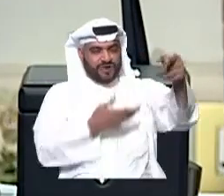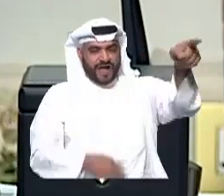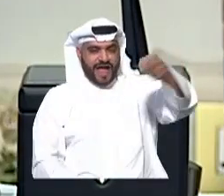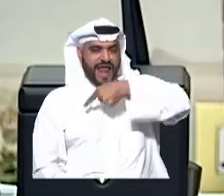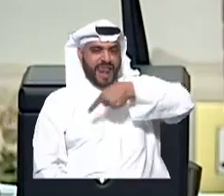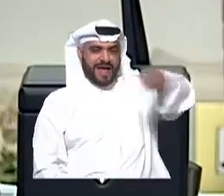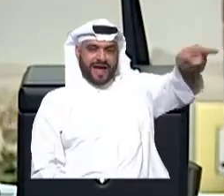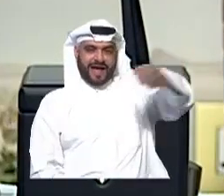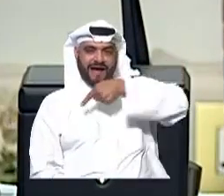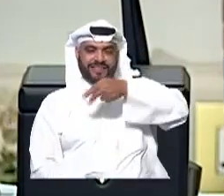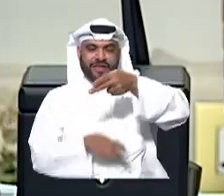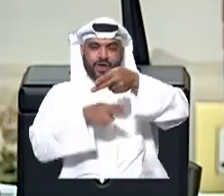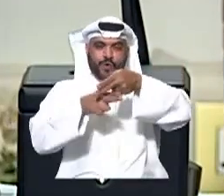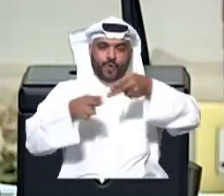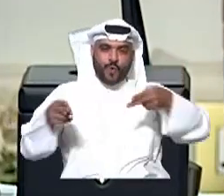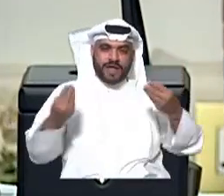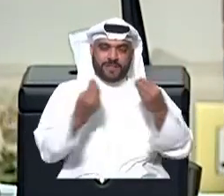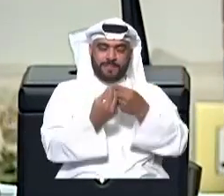الأخوية والتاريخية